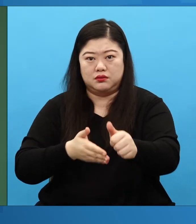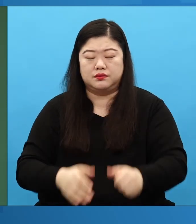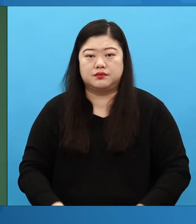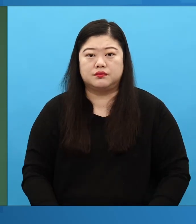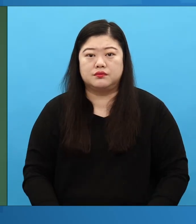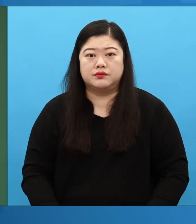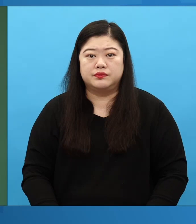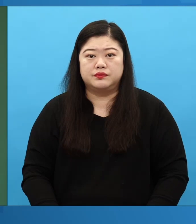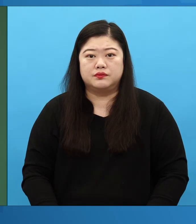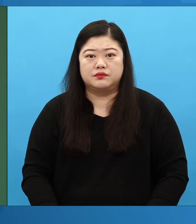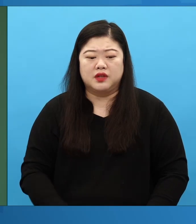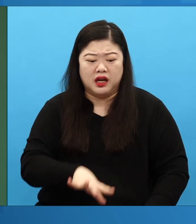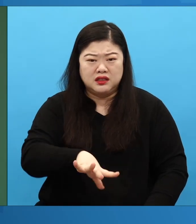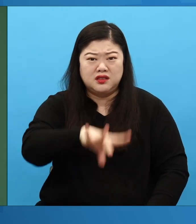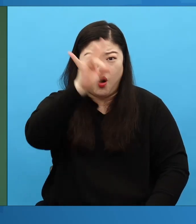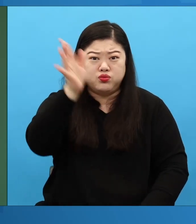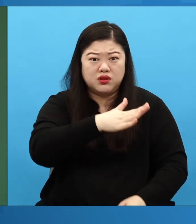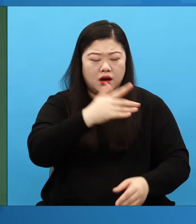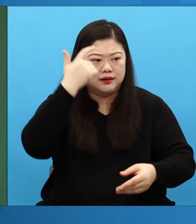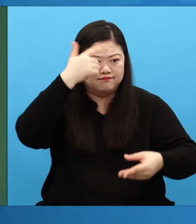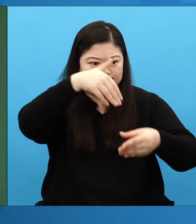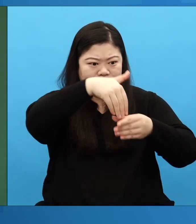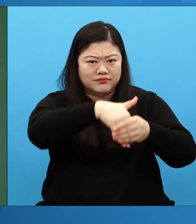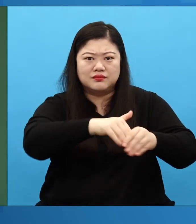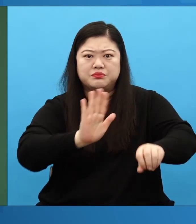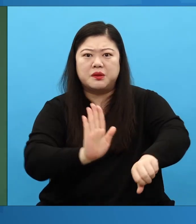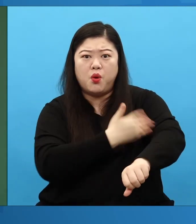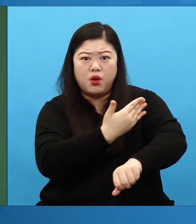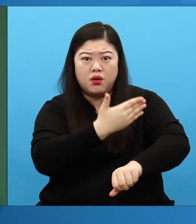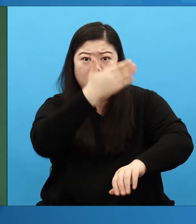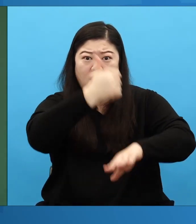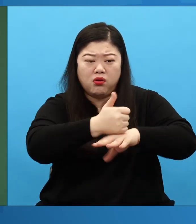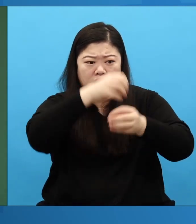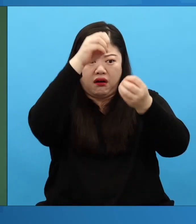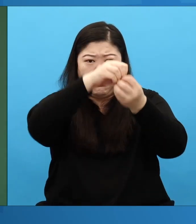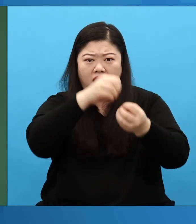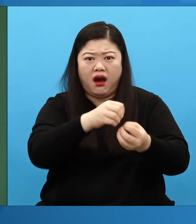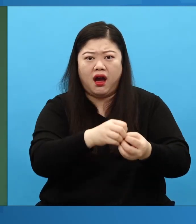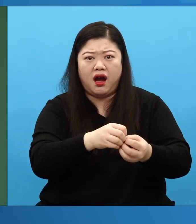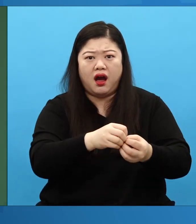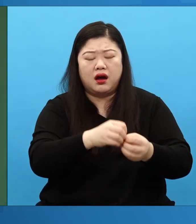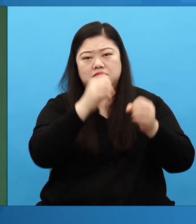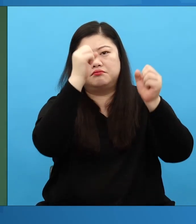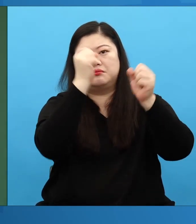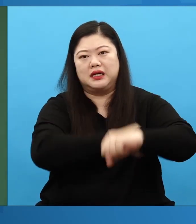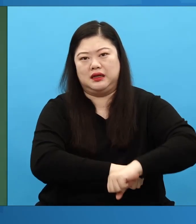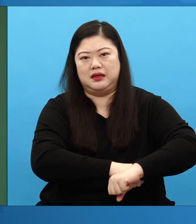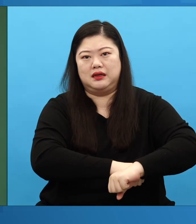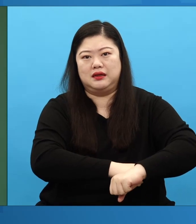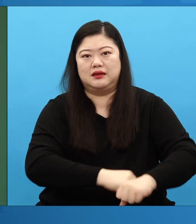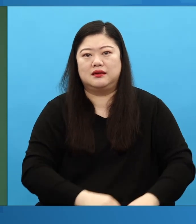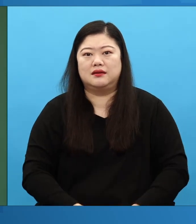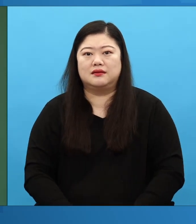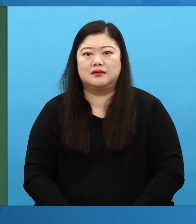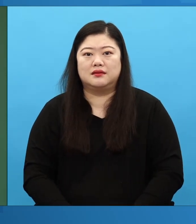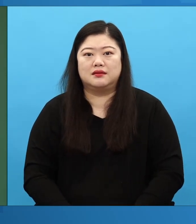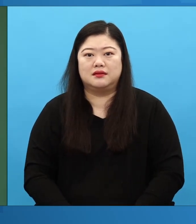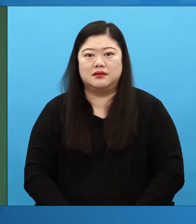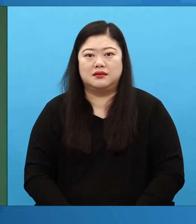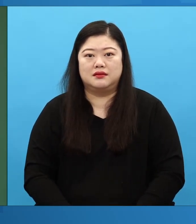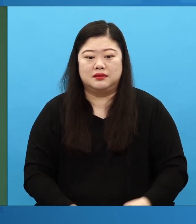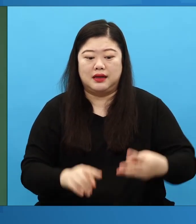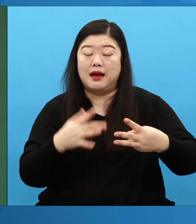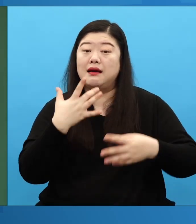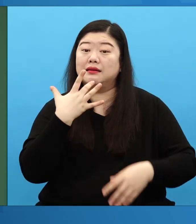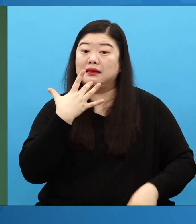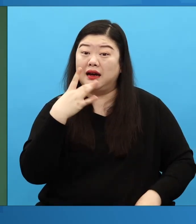And because you have planted something that will not take place, that's why rightfully nothing is 이거 taking 보는 place. 거는 낙심할 일이 아니고 굉장히 중요한 일이 돼요. Looking at that is not something that